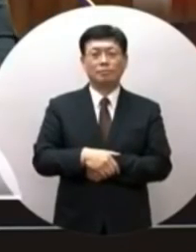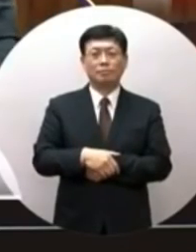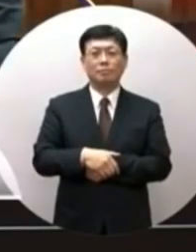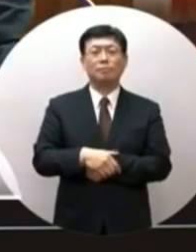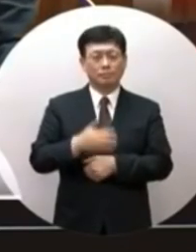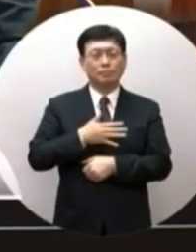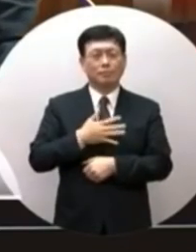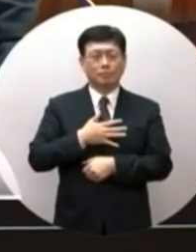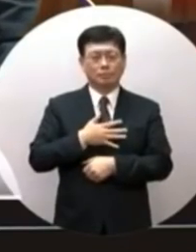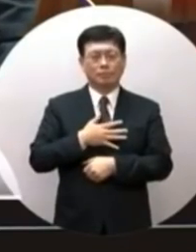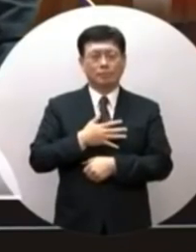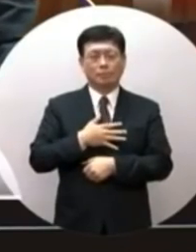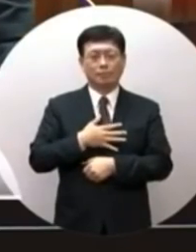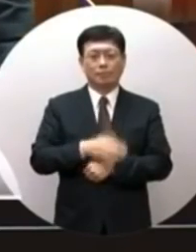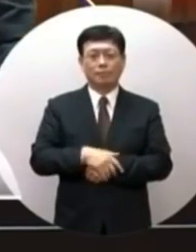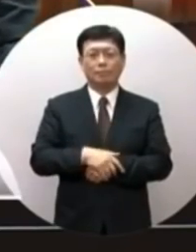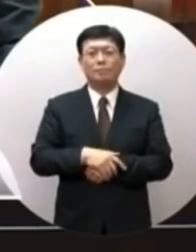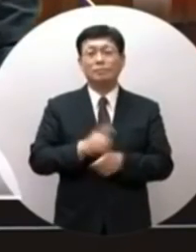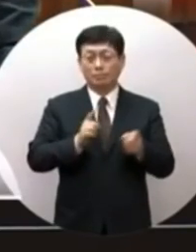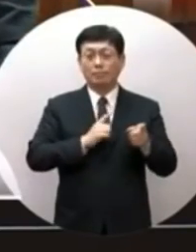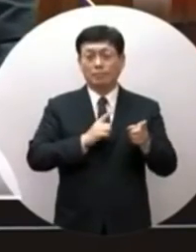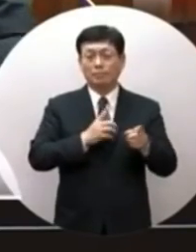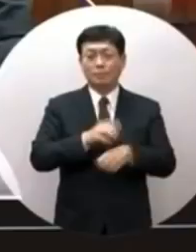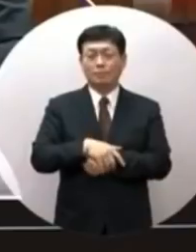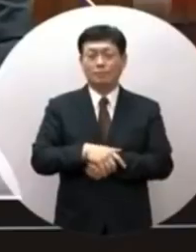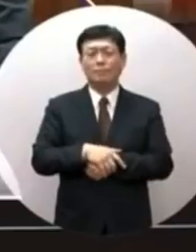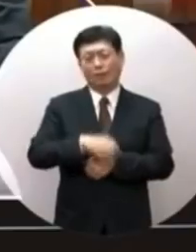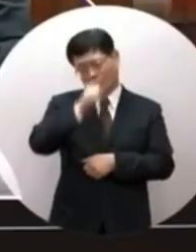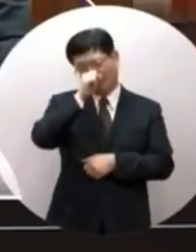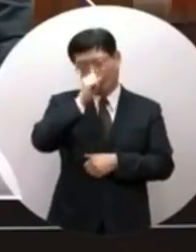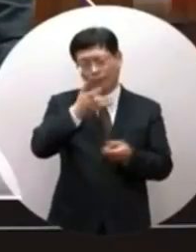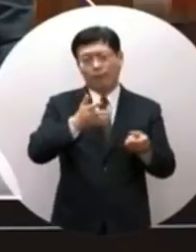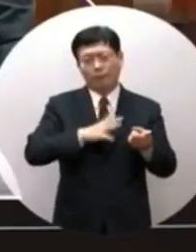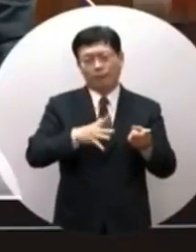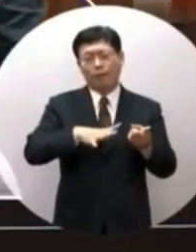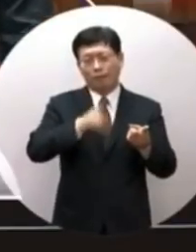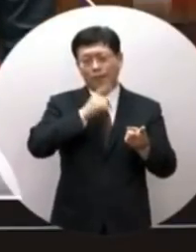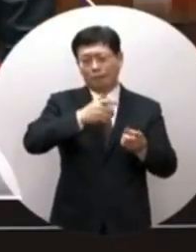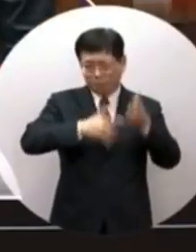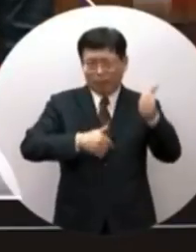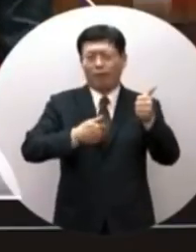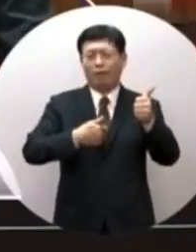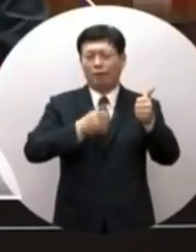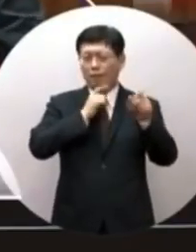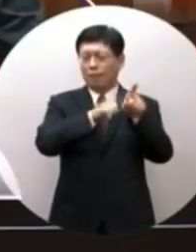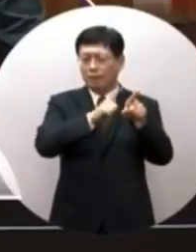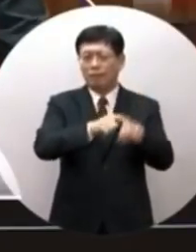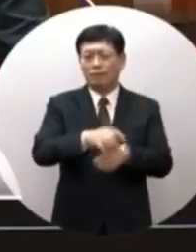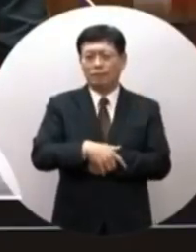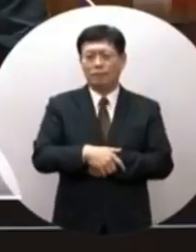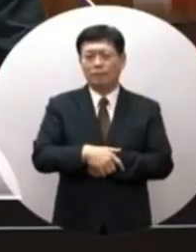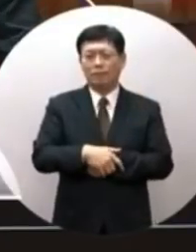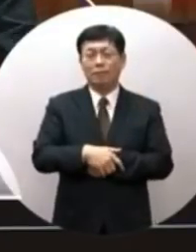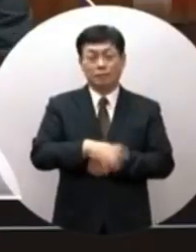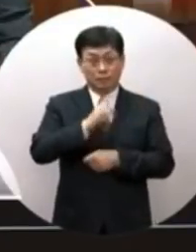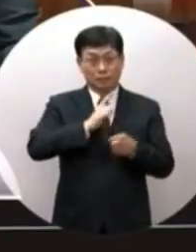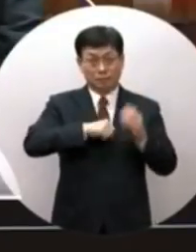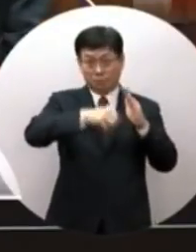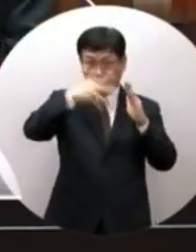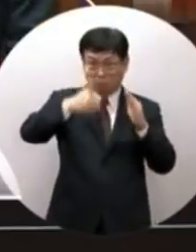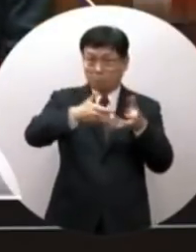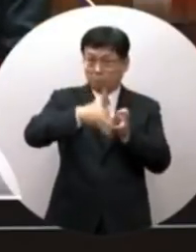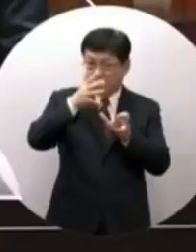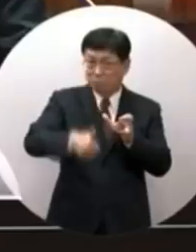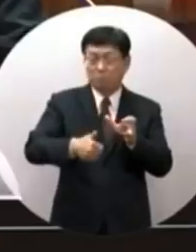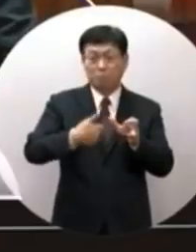好，我晓得，我晓得， 耐烦得了。 你乖， 阿金啊。 好啦好啦，我听你老大兄话啦。 啦 你我该尊敬的议长含甲